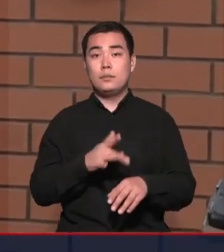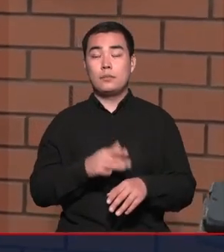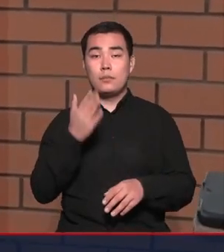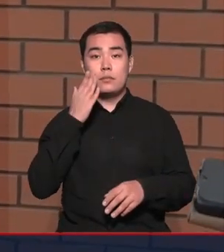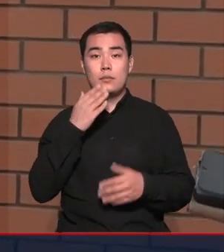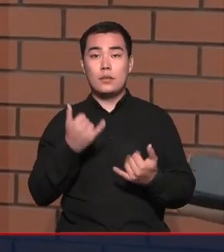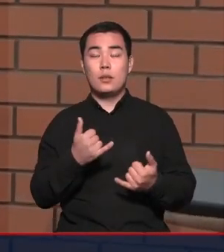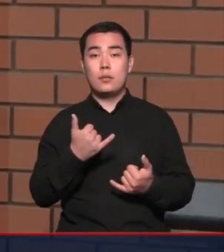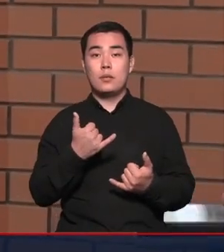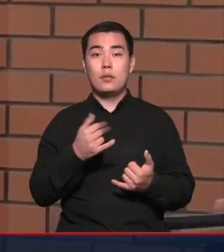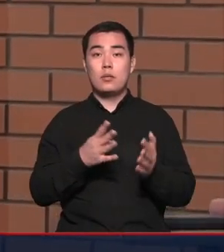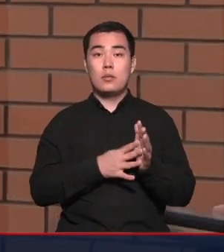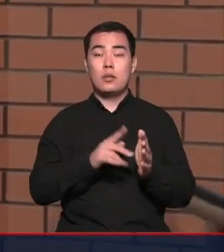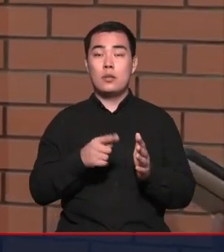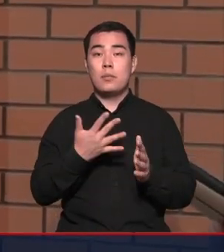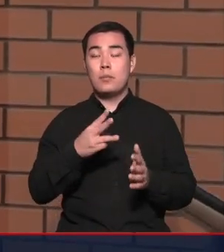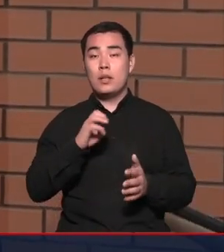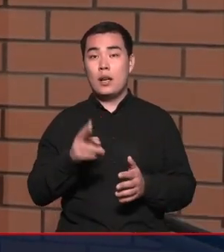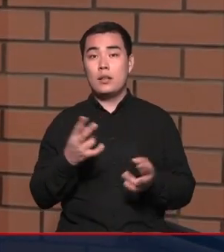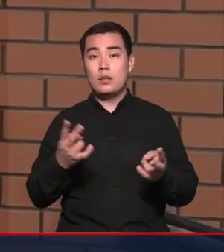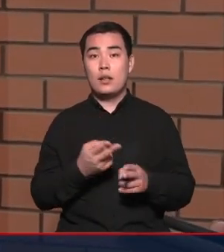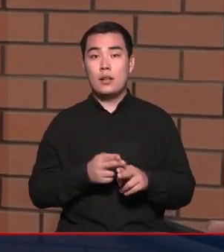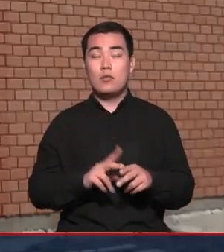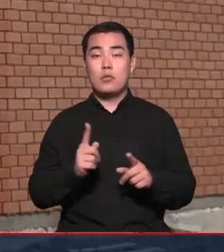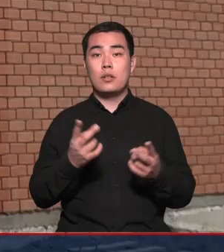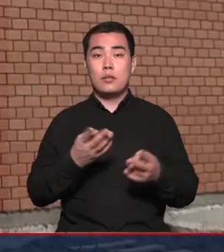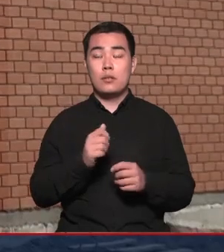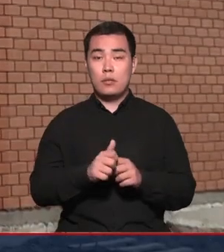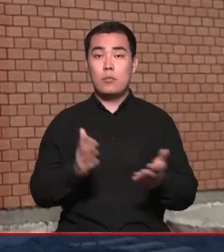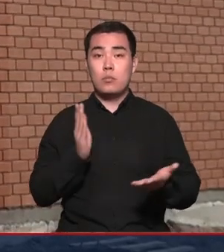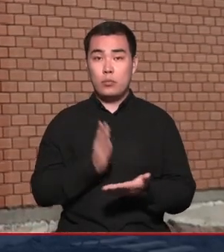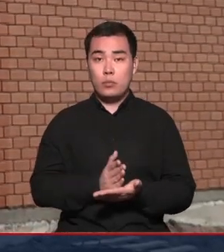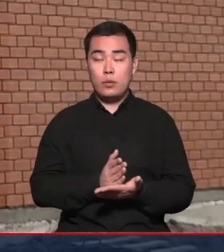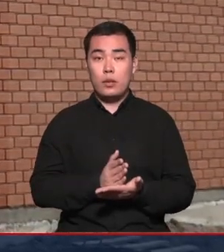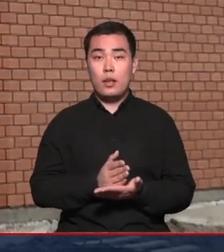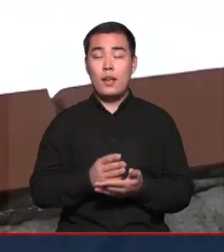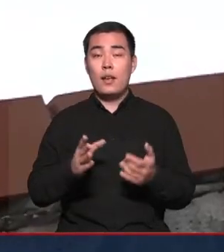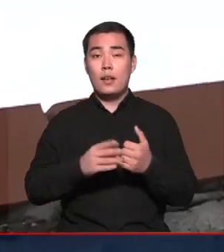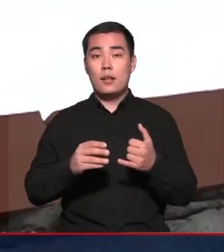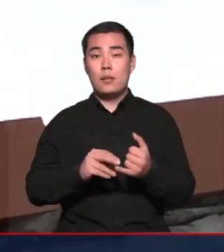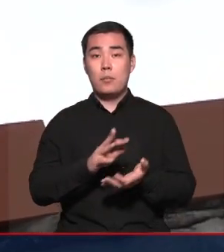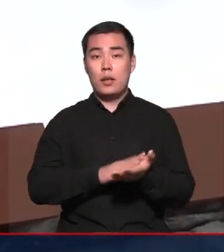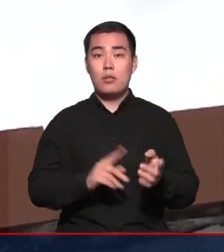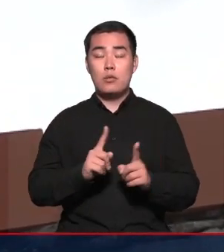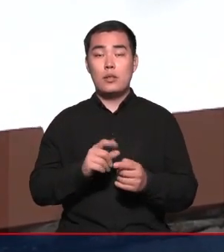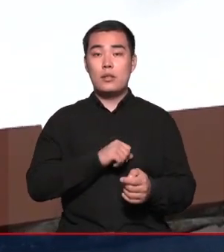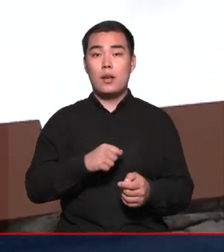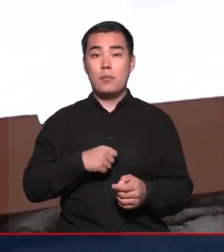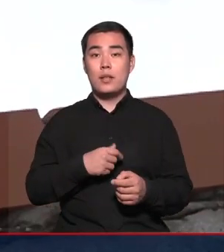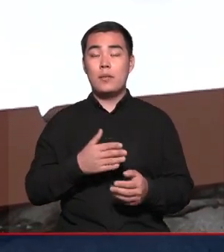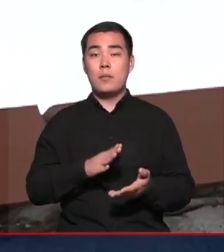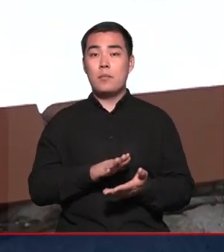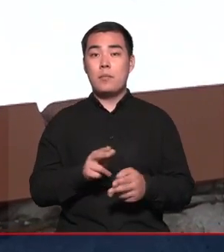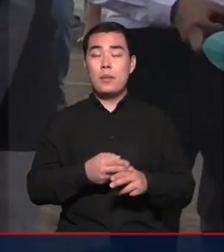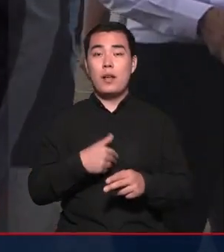примерно 9,5 миллиард керек болып отыр. Тиісті қаражат болады. Айта кетейік, аймақта жалғыз үйі жарамсыз деп таныған саяжай тұрғындары